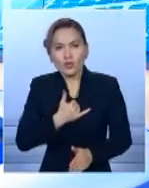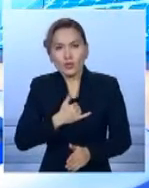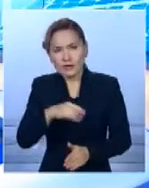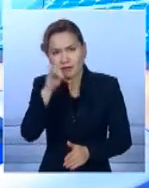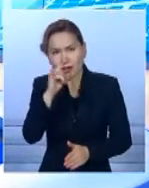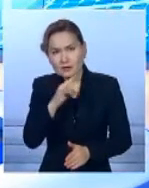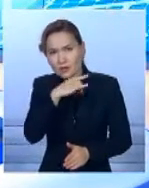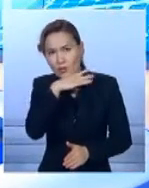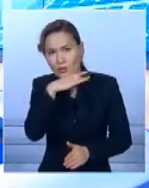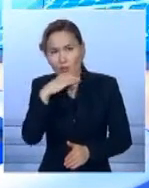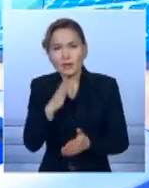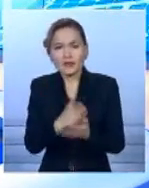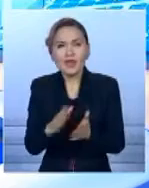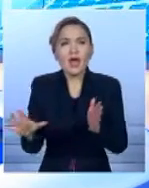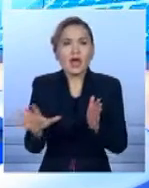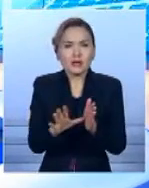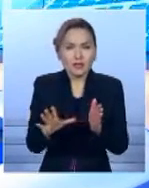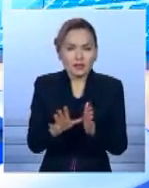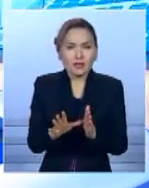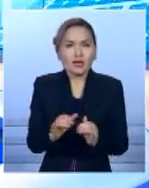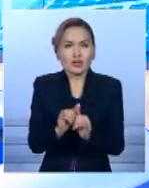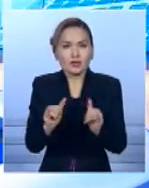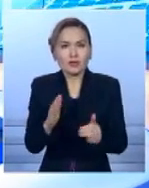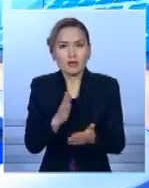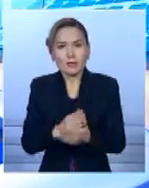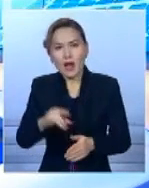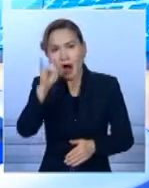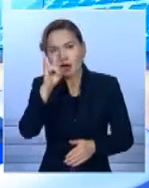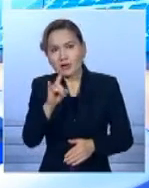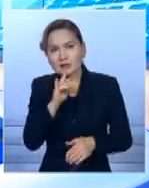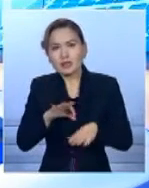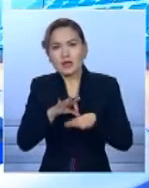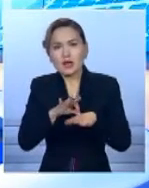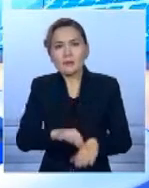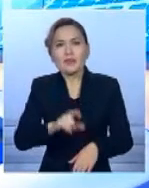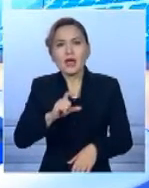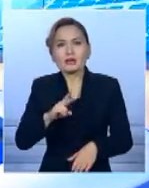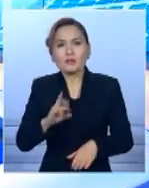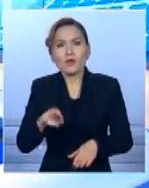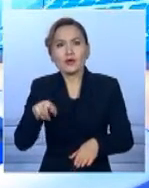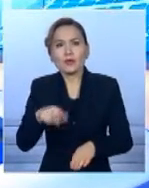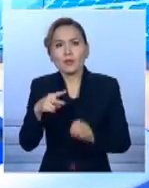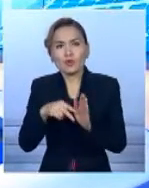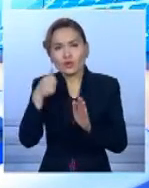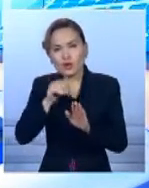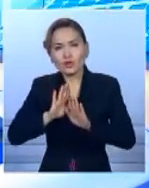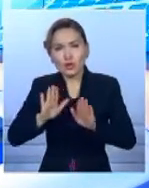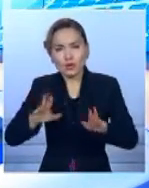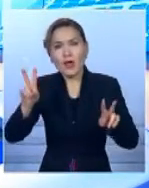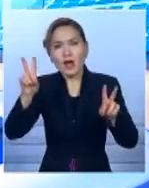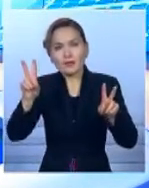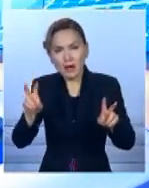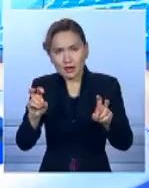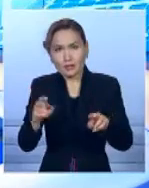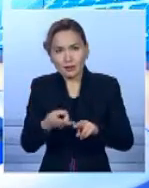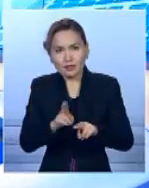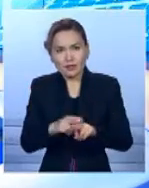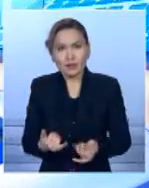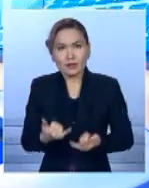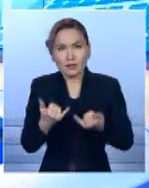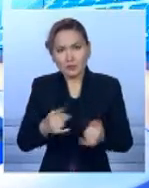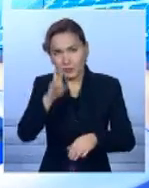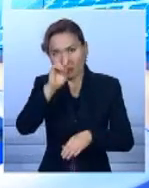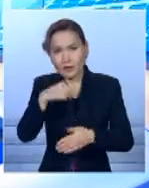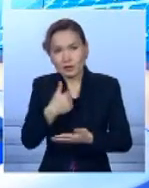Қазақстан болашақ энергиясына басымдық береді. Бұл ретте елімізде өтетін Экспо 2017 көрмесінің тақырыбы да бекер таңдалған жоқ.